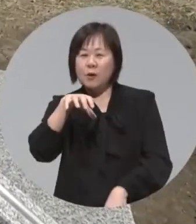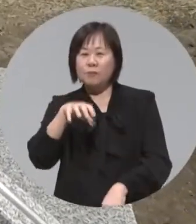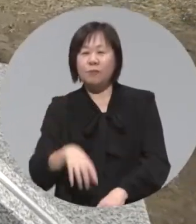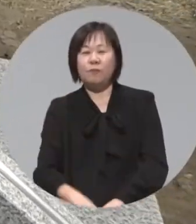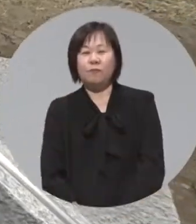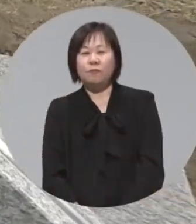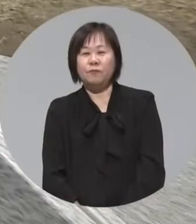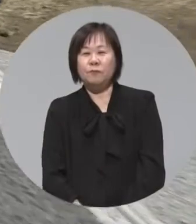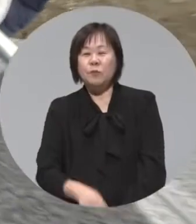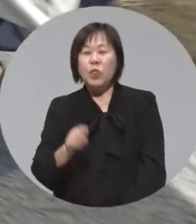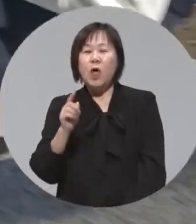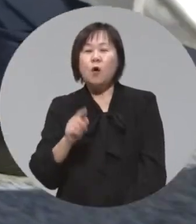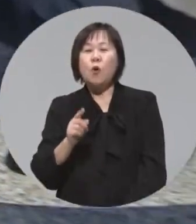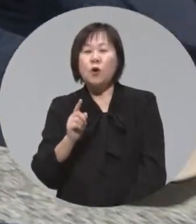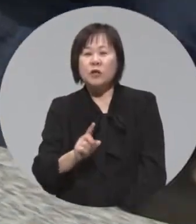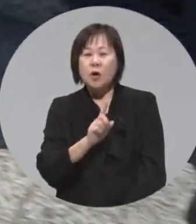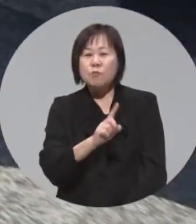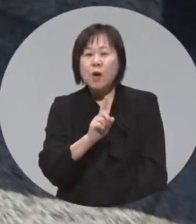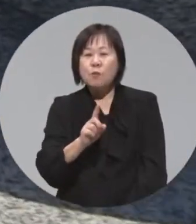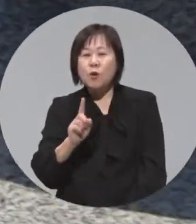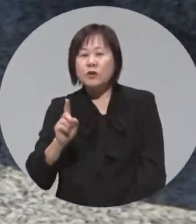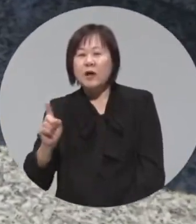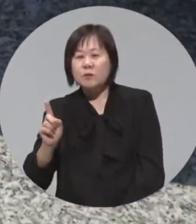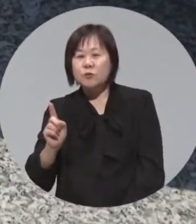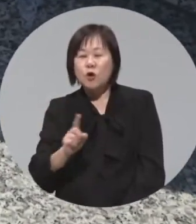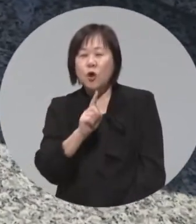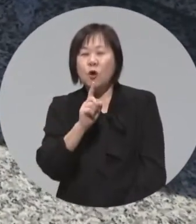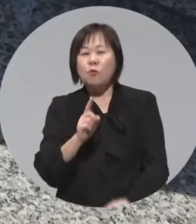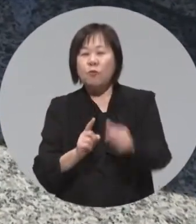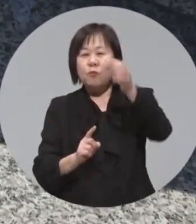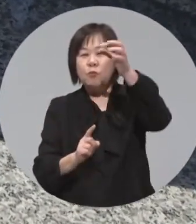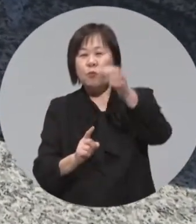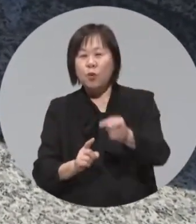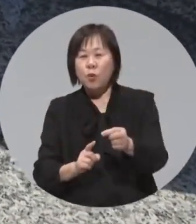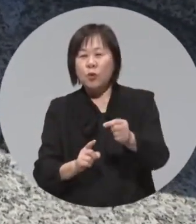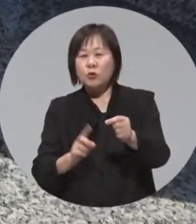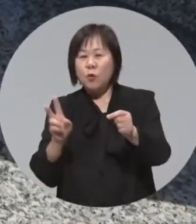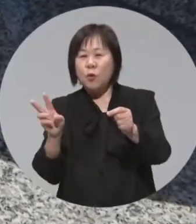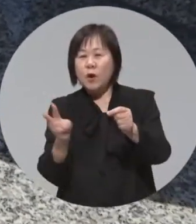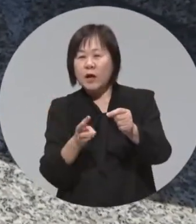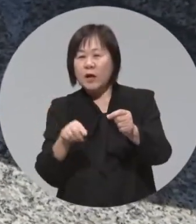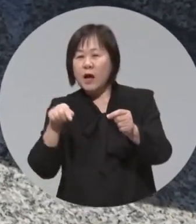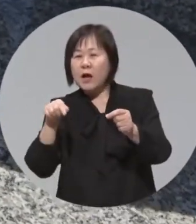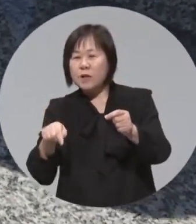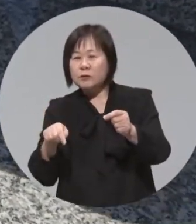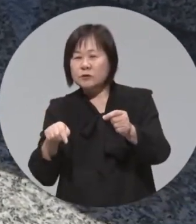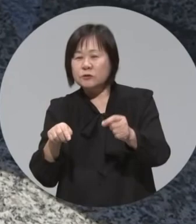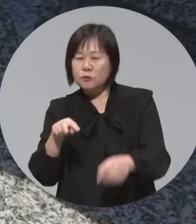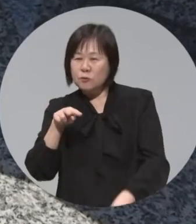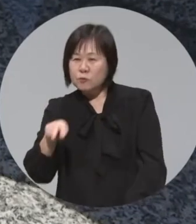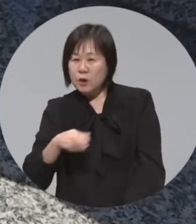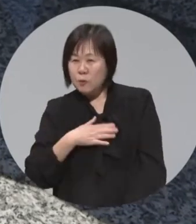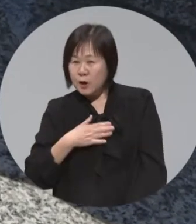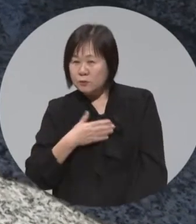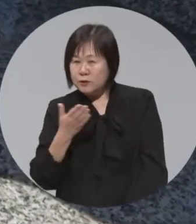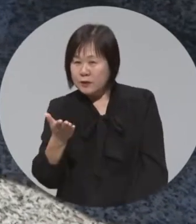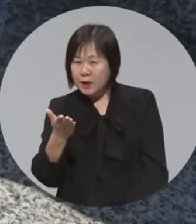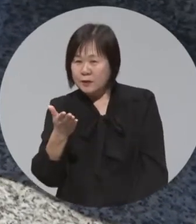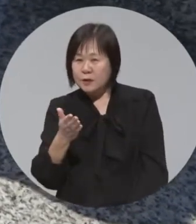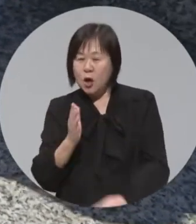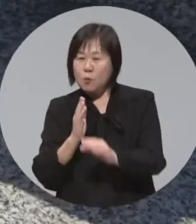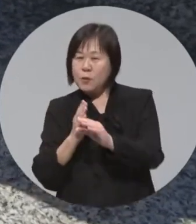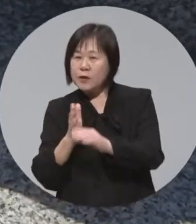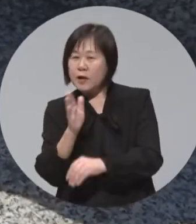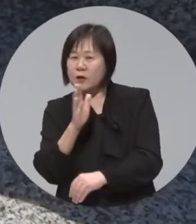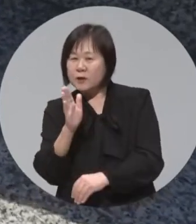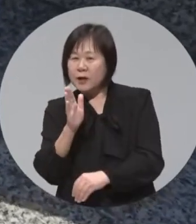ここに日時計のメモリがありますけども、この棒の影がここに落ちてますよね。 はい。 で、読めますか？これ真ん中あた